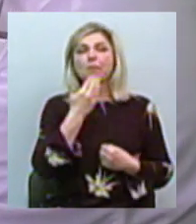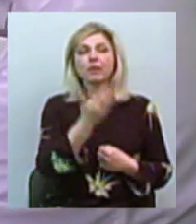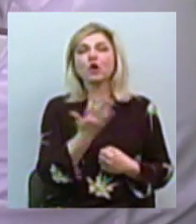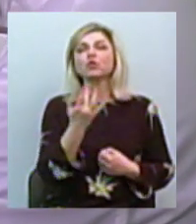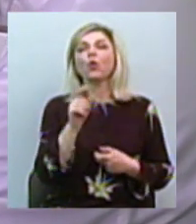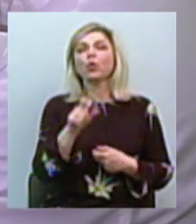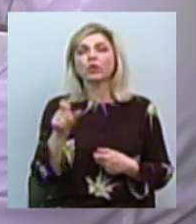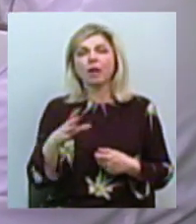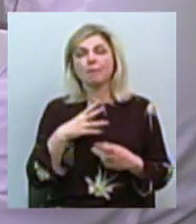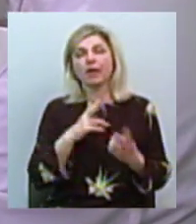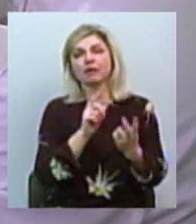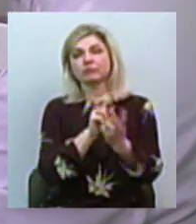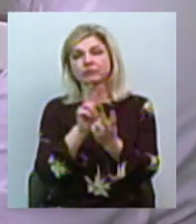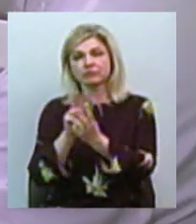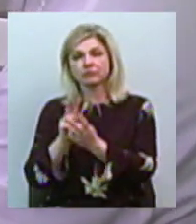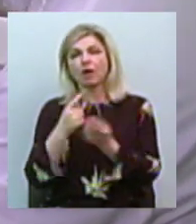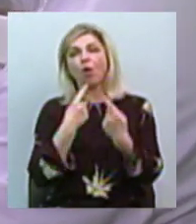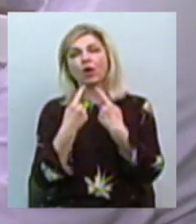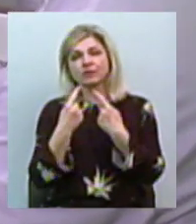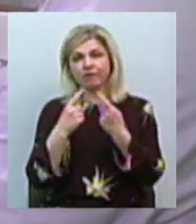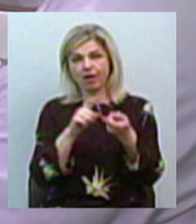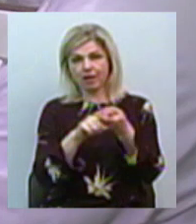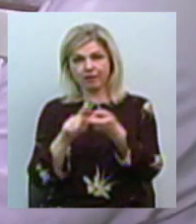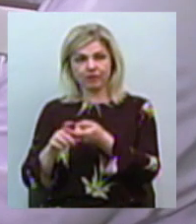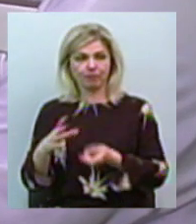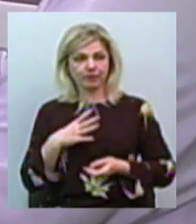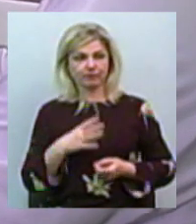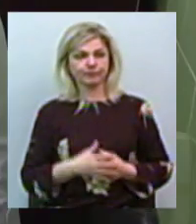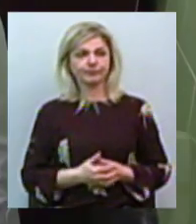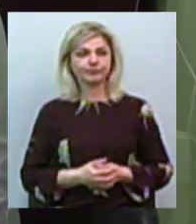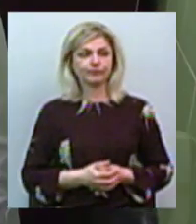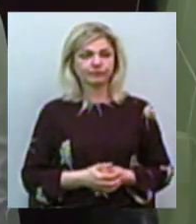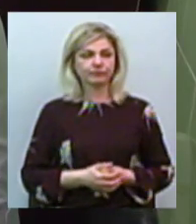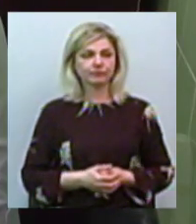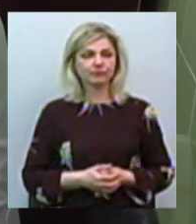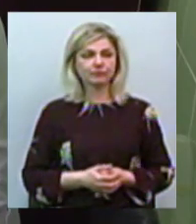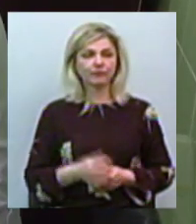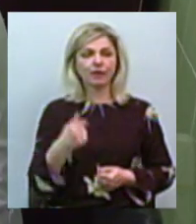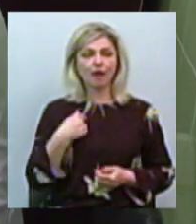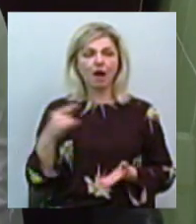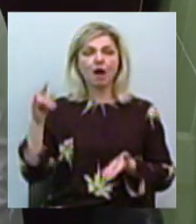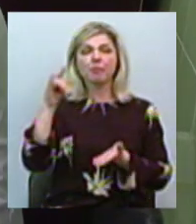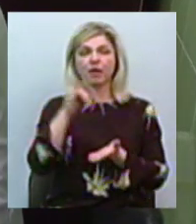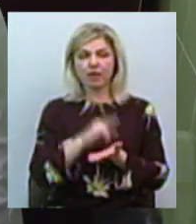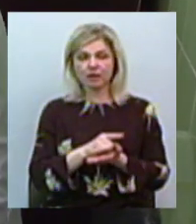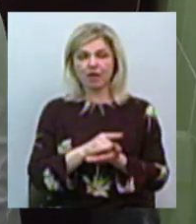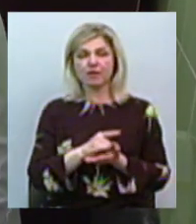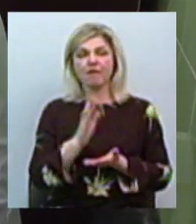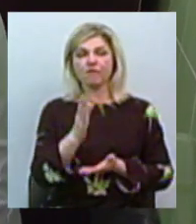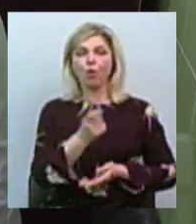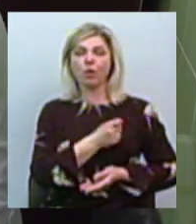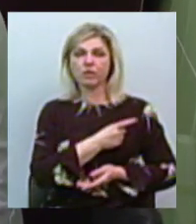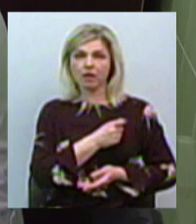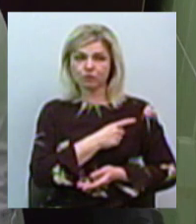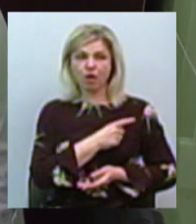контактувала ймовірно інфікована коронавірусом людина. Чим ви добирались до нас? Прилетів самолітом в Одесу. А